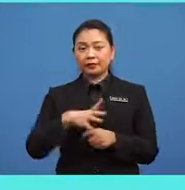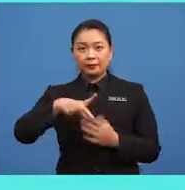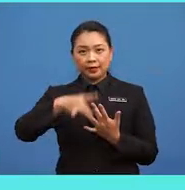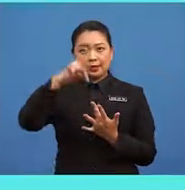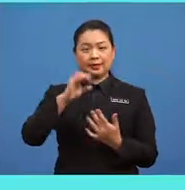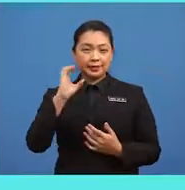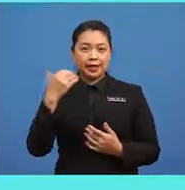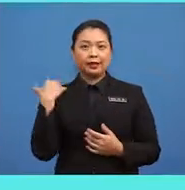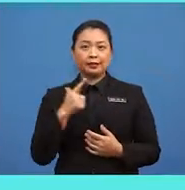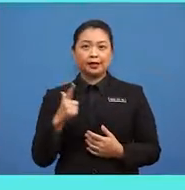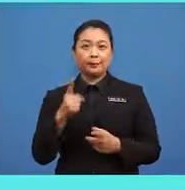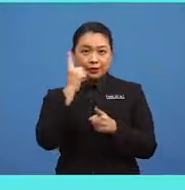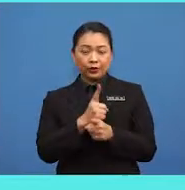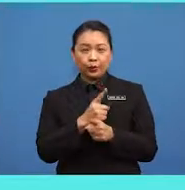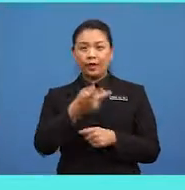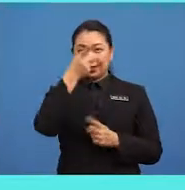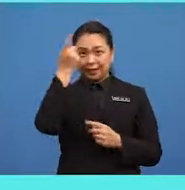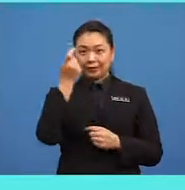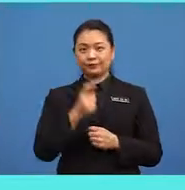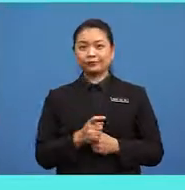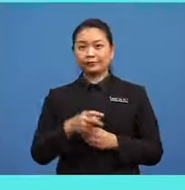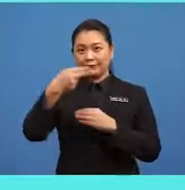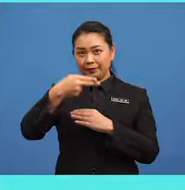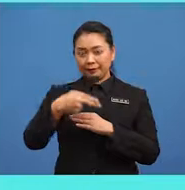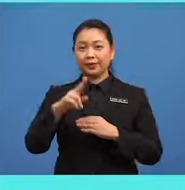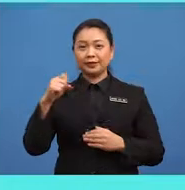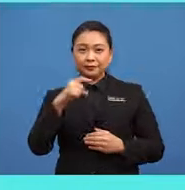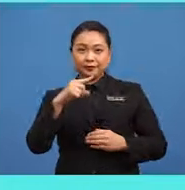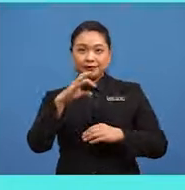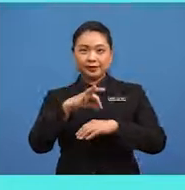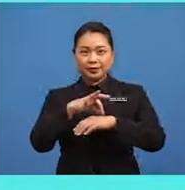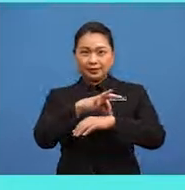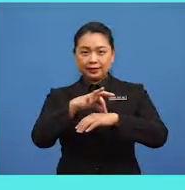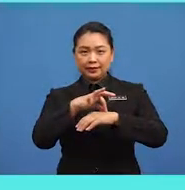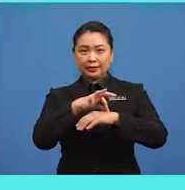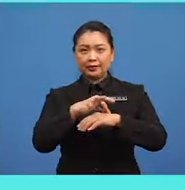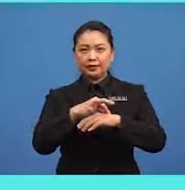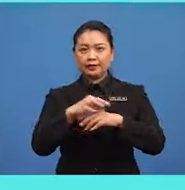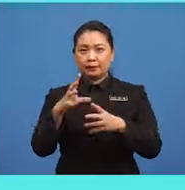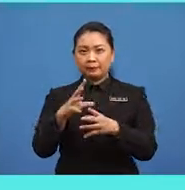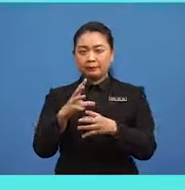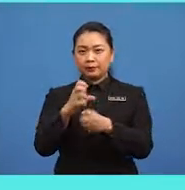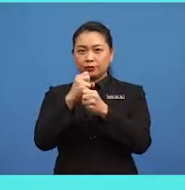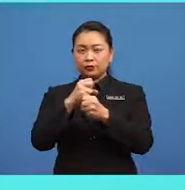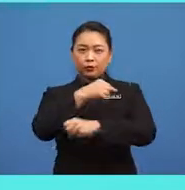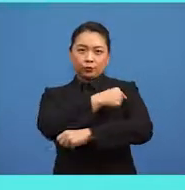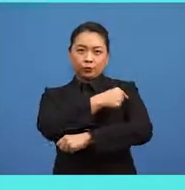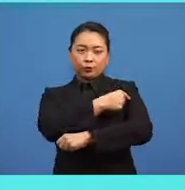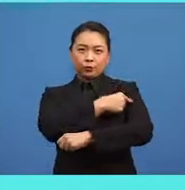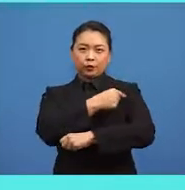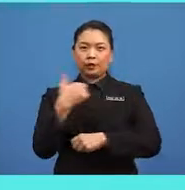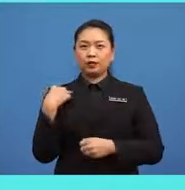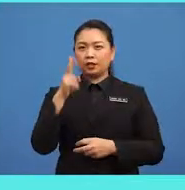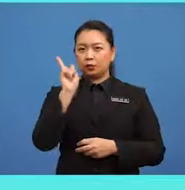C adalah betul kerana penghantaran impuls saraf dan pengecutan otot rangka adalah